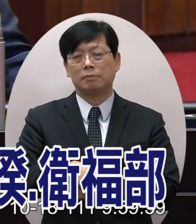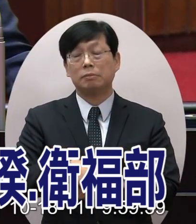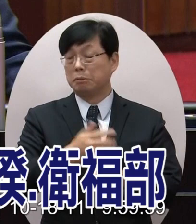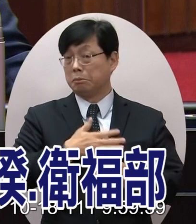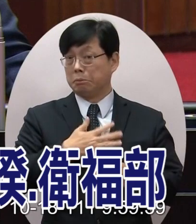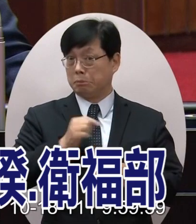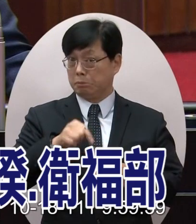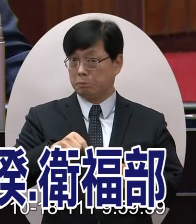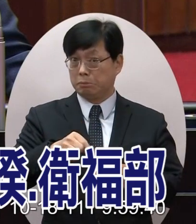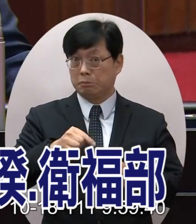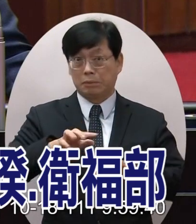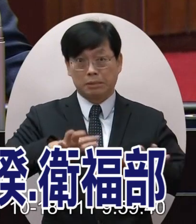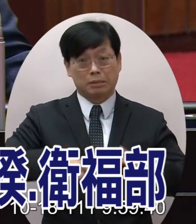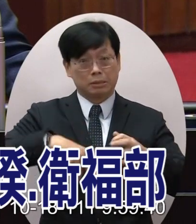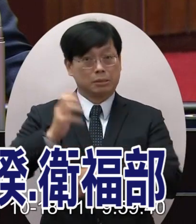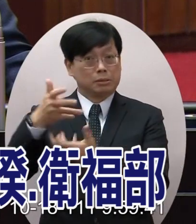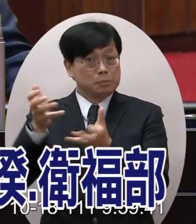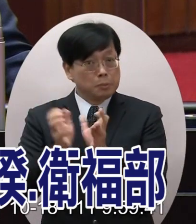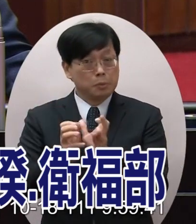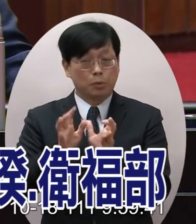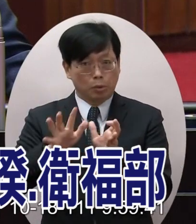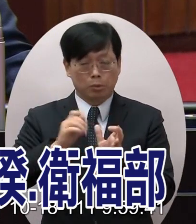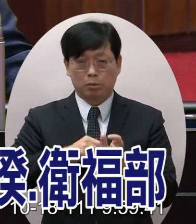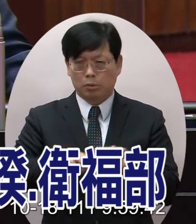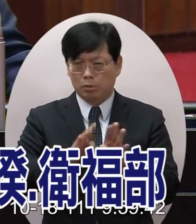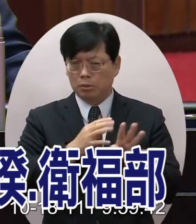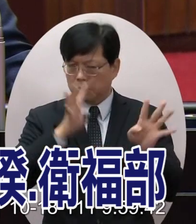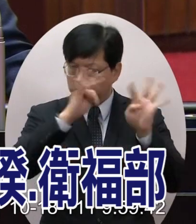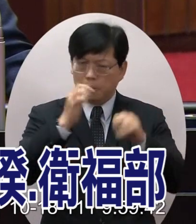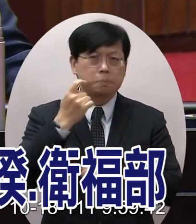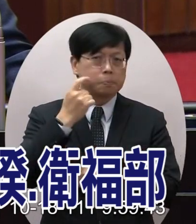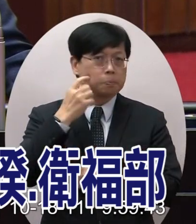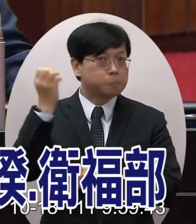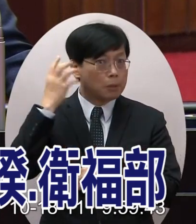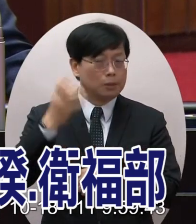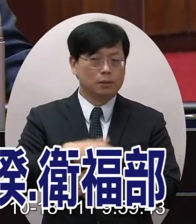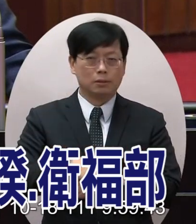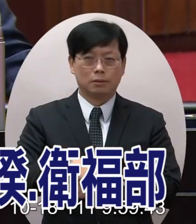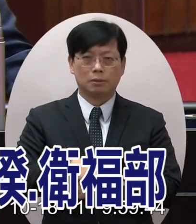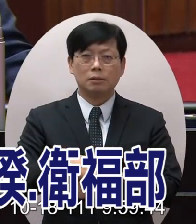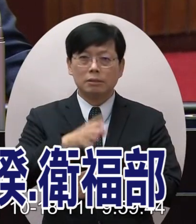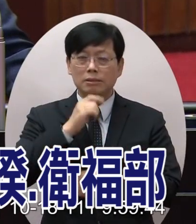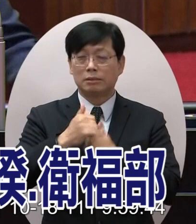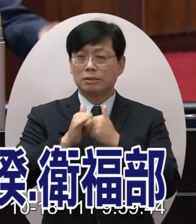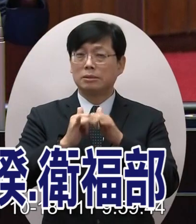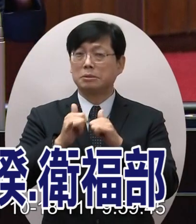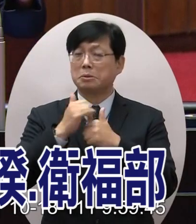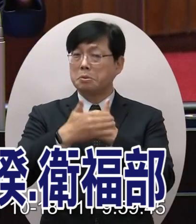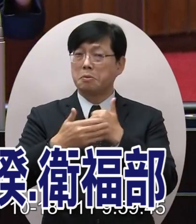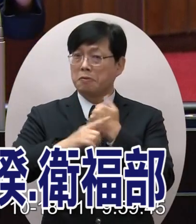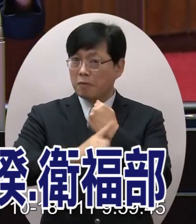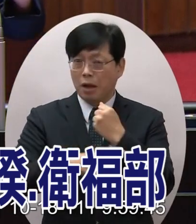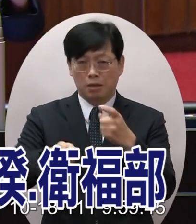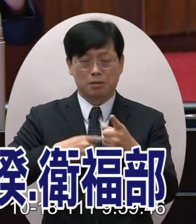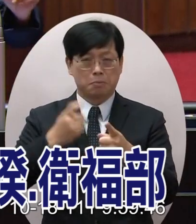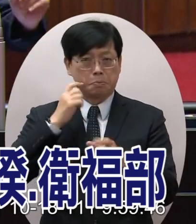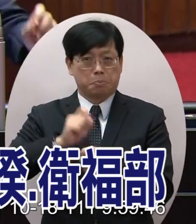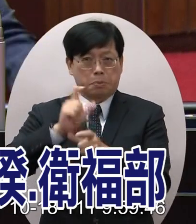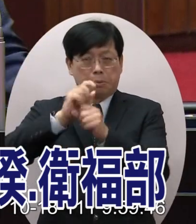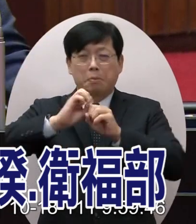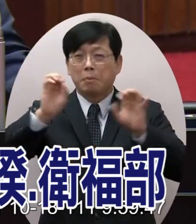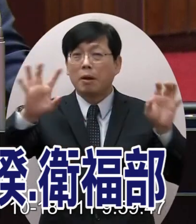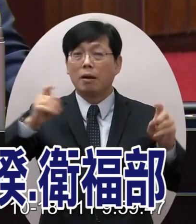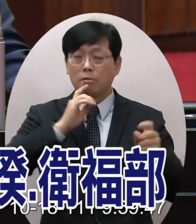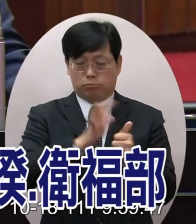知道这个，我们现在内政部啊，他有在查假讯息，对不对？他那个涉违法的部分呢，就是说，哦，你散布假讯息，造成